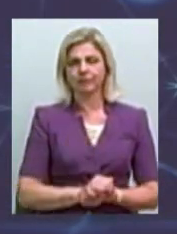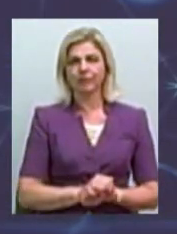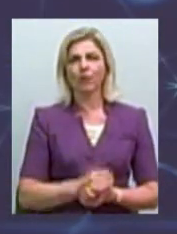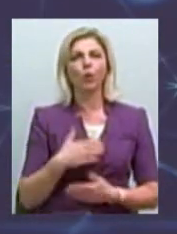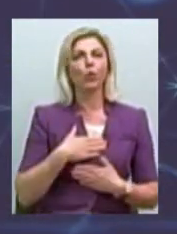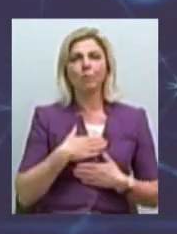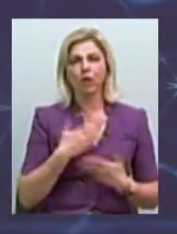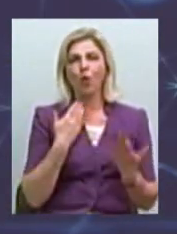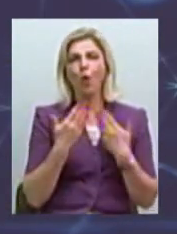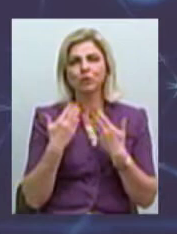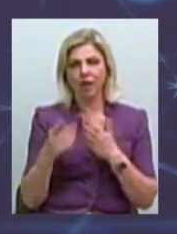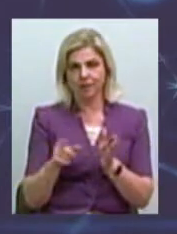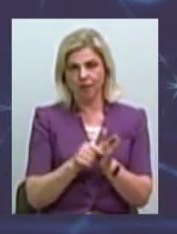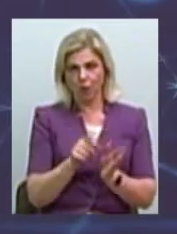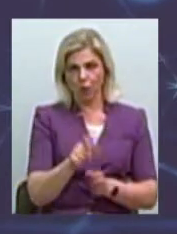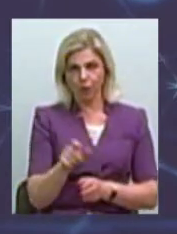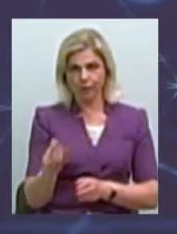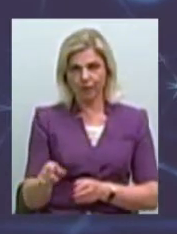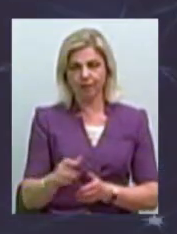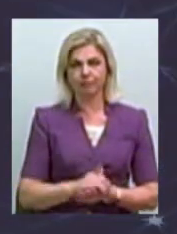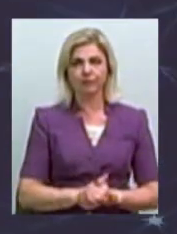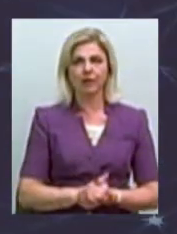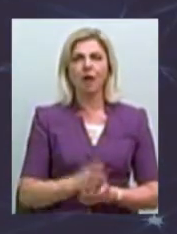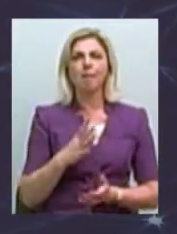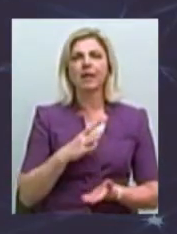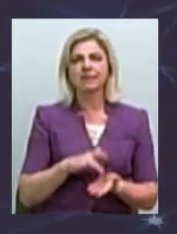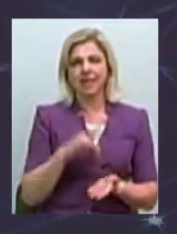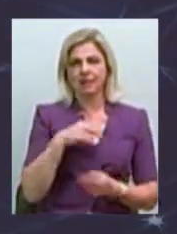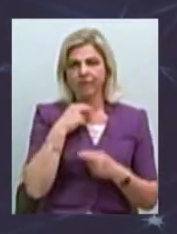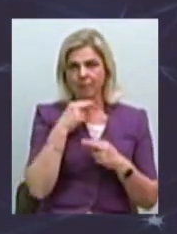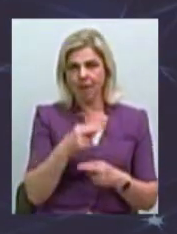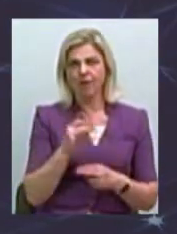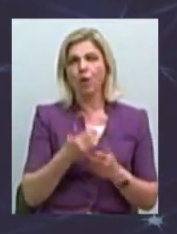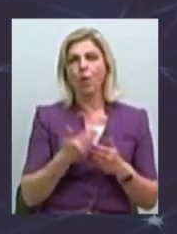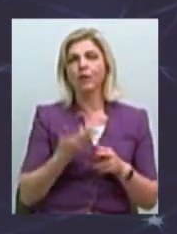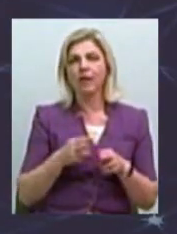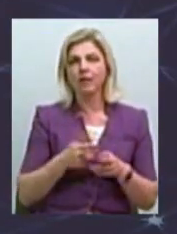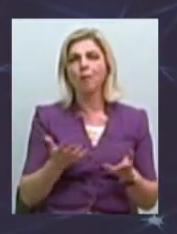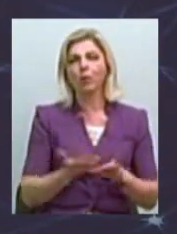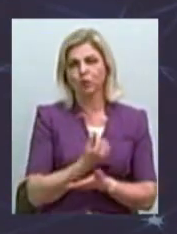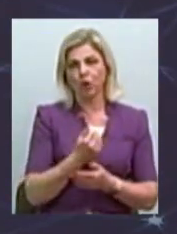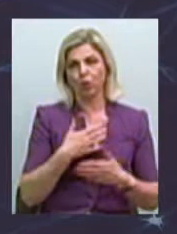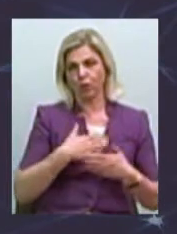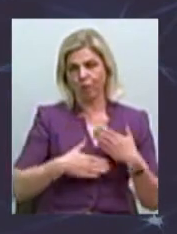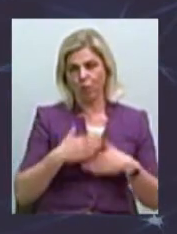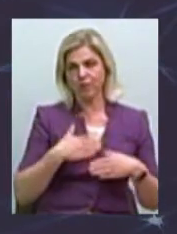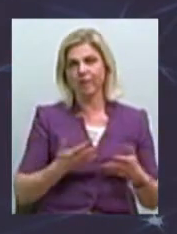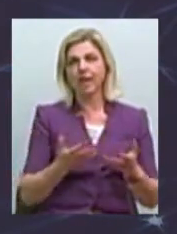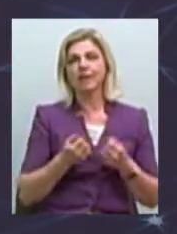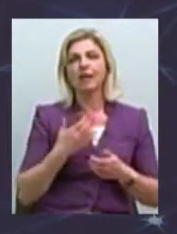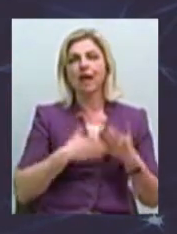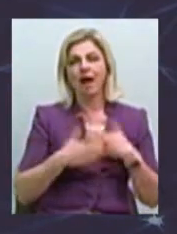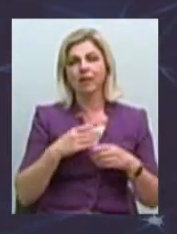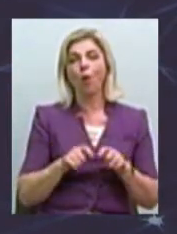любить общаться с людьми, быть в центре внимания и от этого получать удовольствие, дарить радость